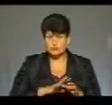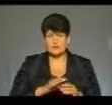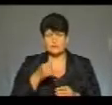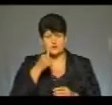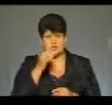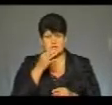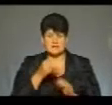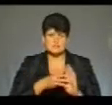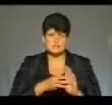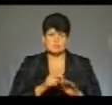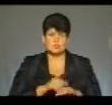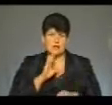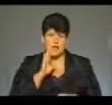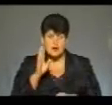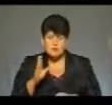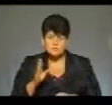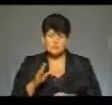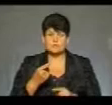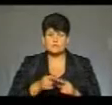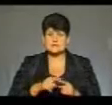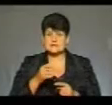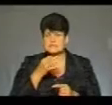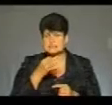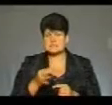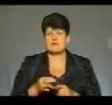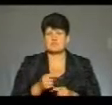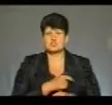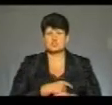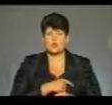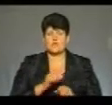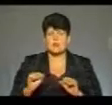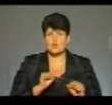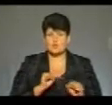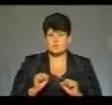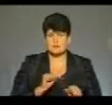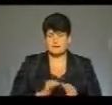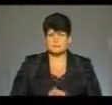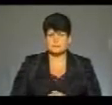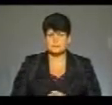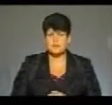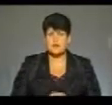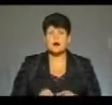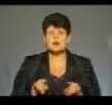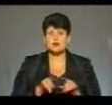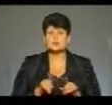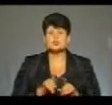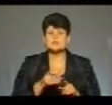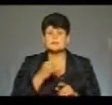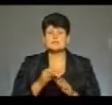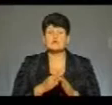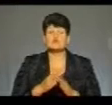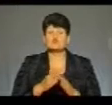вчора близько 8 години ранку. Про це повідомив черговий управління цивільного захисту населення Євген Іськів. А ось що пригадав сусід